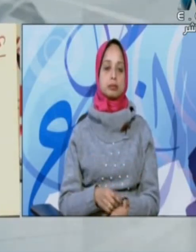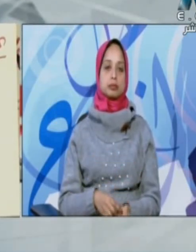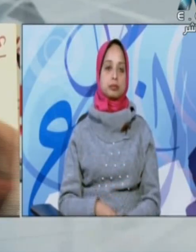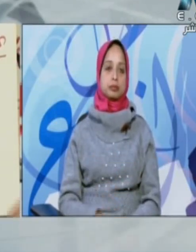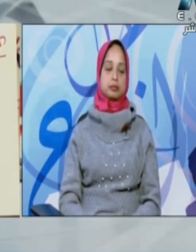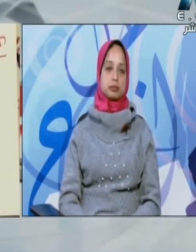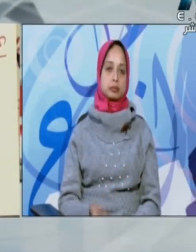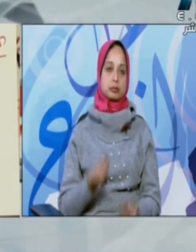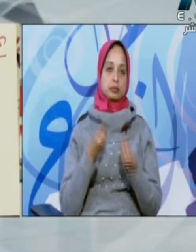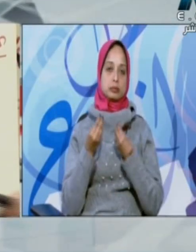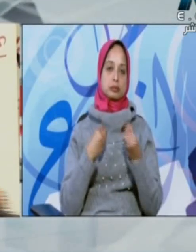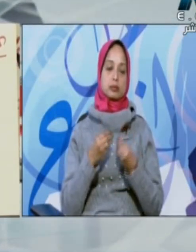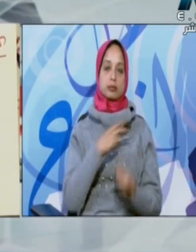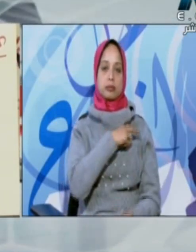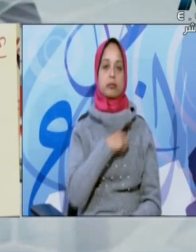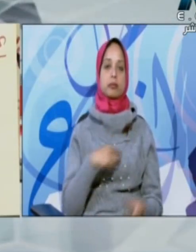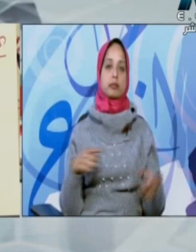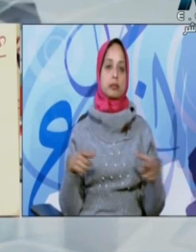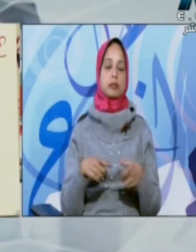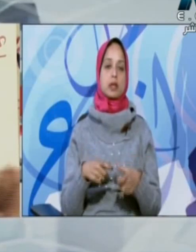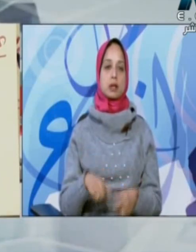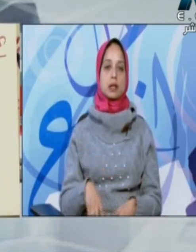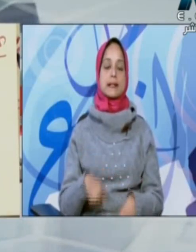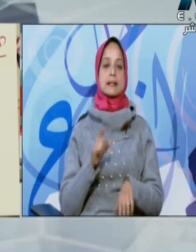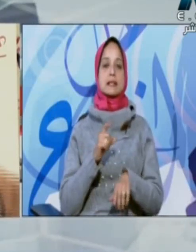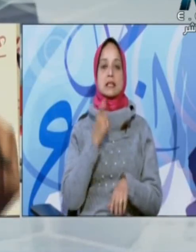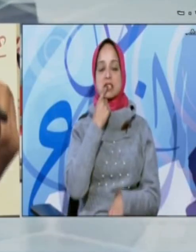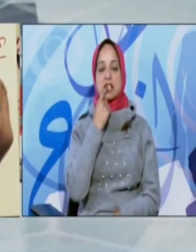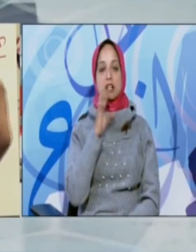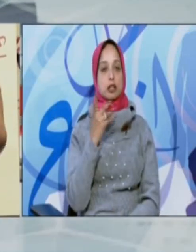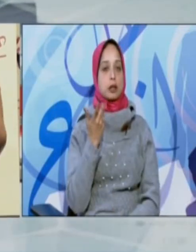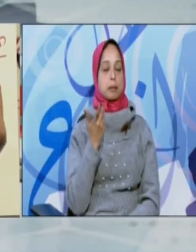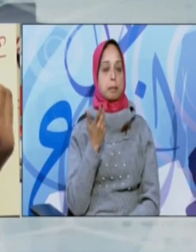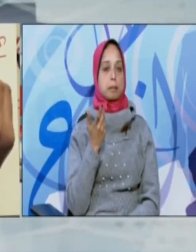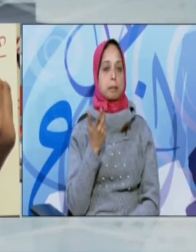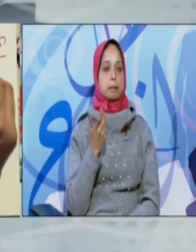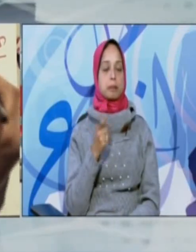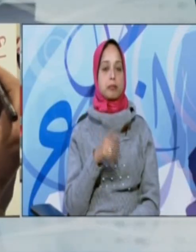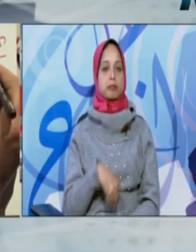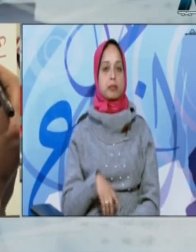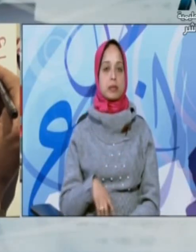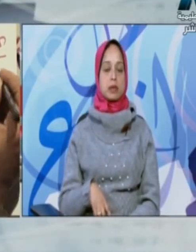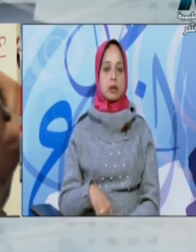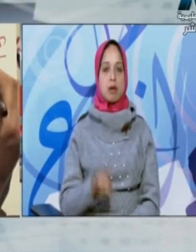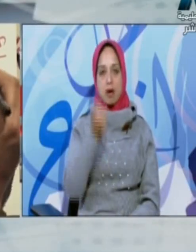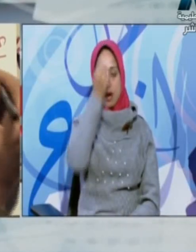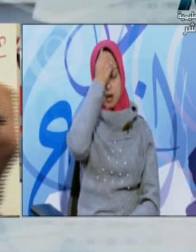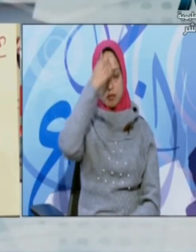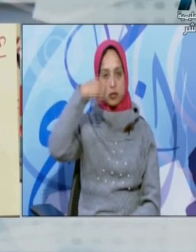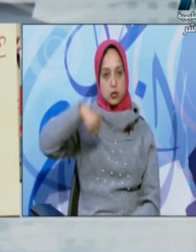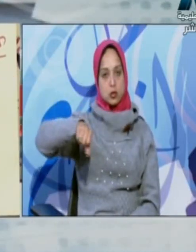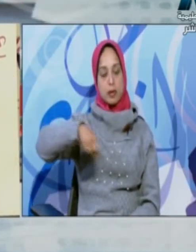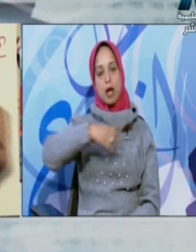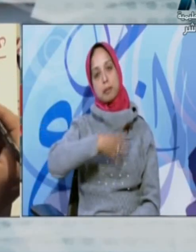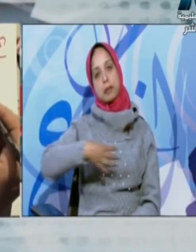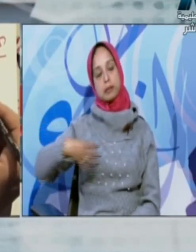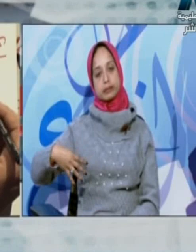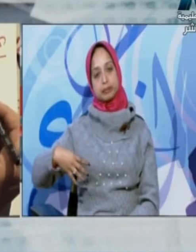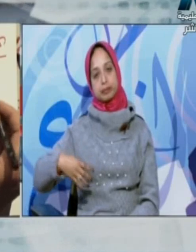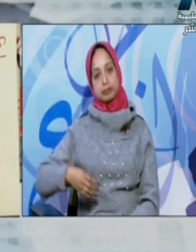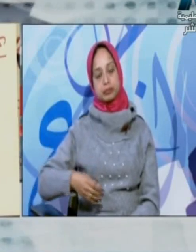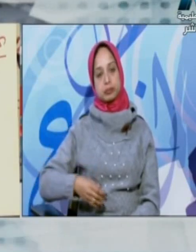مفاوضات حكومات الأقلية في الفترة من كام بقى؟ احنا كنا لسه بنتكلم في الفترة من 1944 بعد